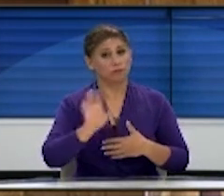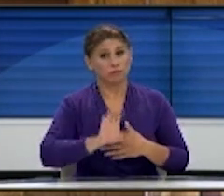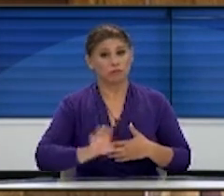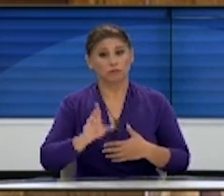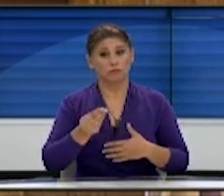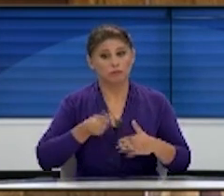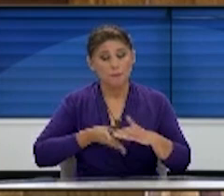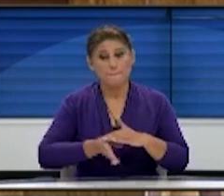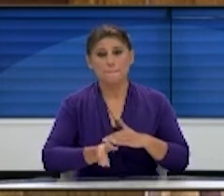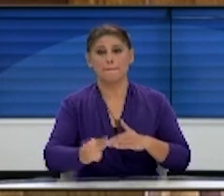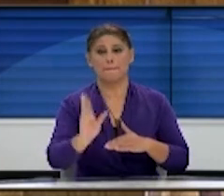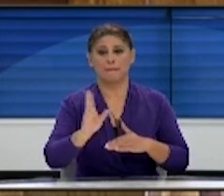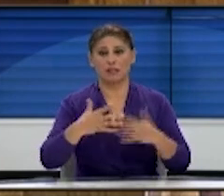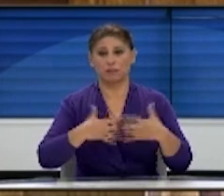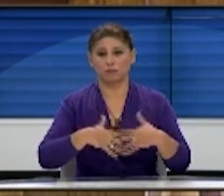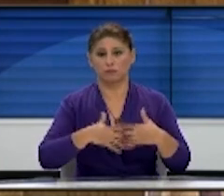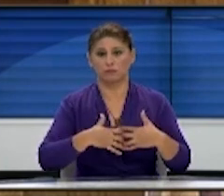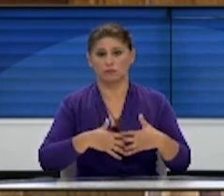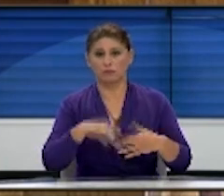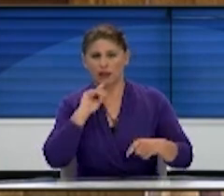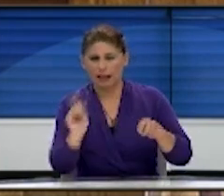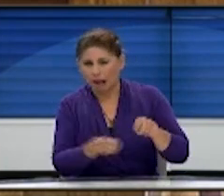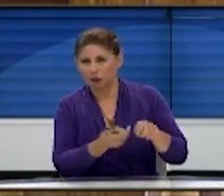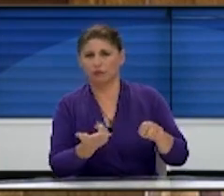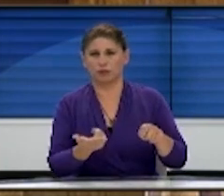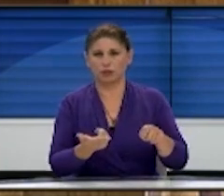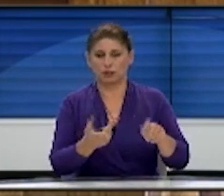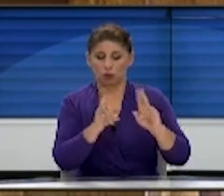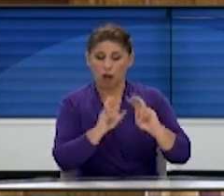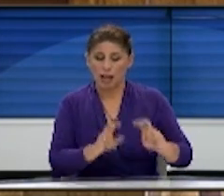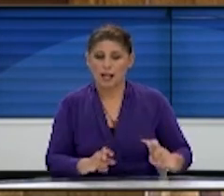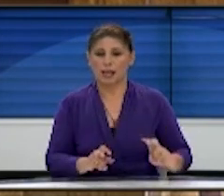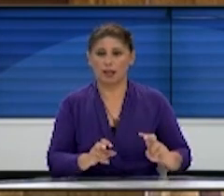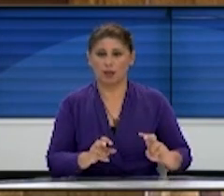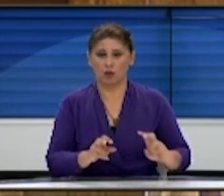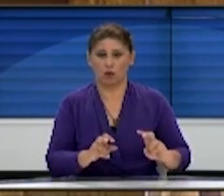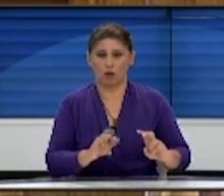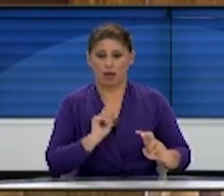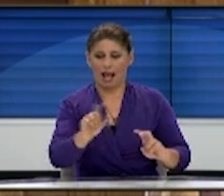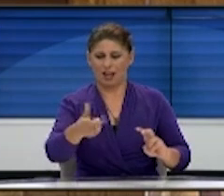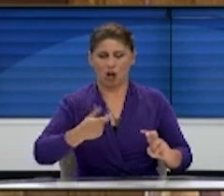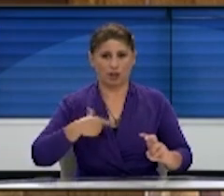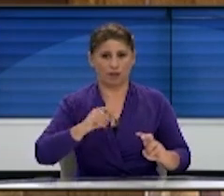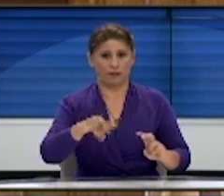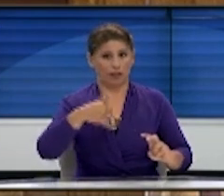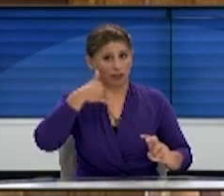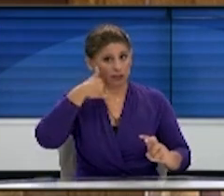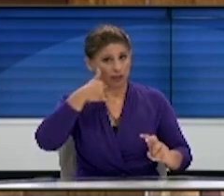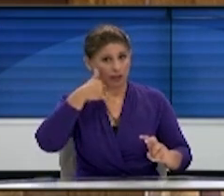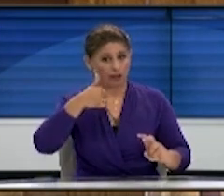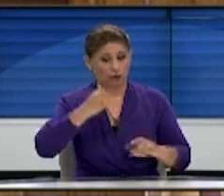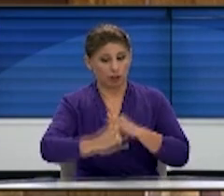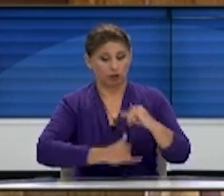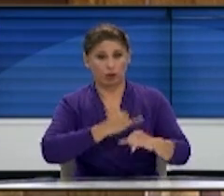μέσα από τους κάθε είδους μηχανισμούς των χαφιέδων, των ελέγχων της αλληλογραφίας. Η τηλεφωνία όμως και